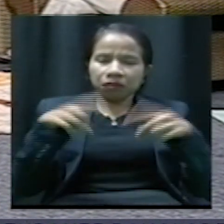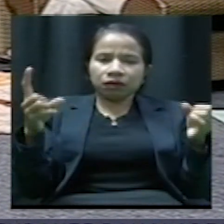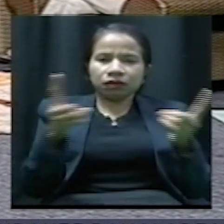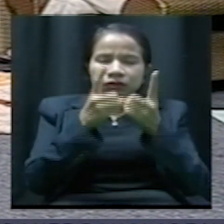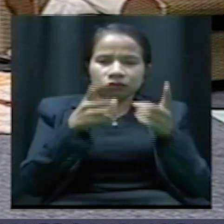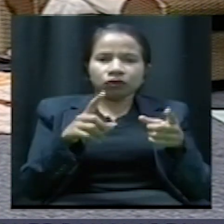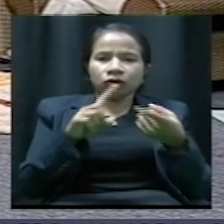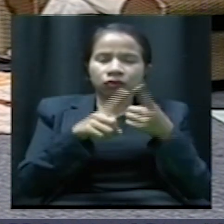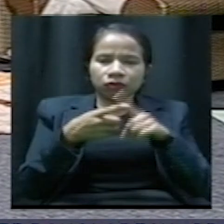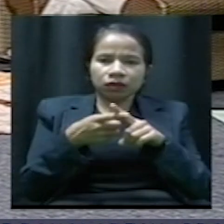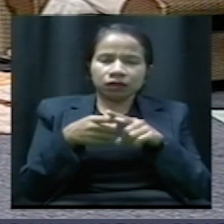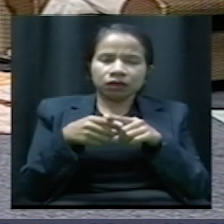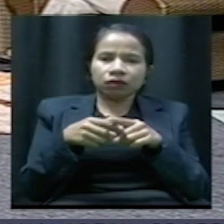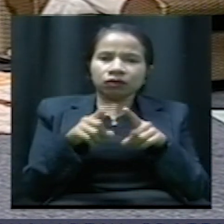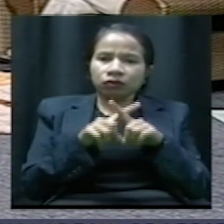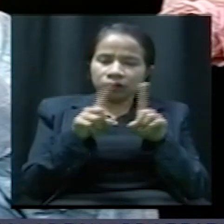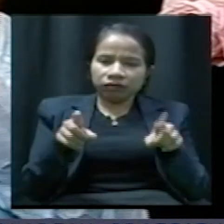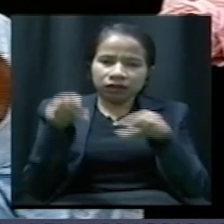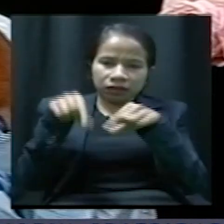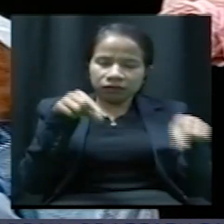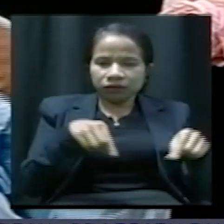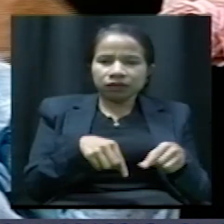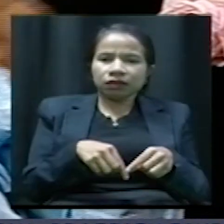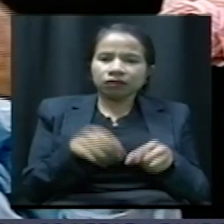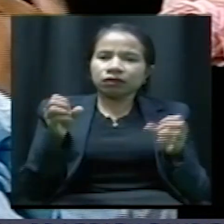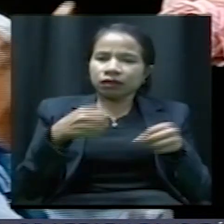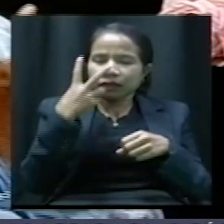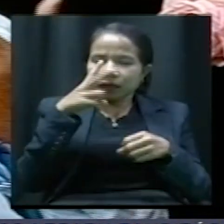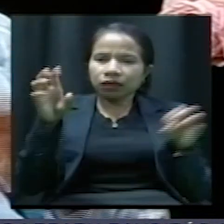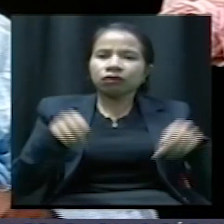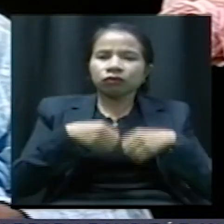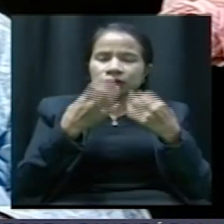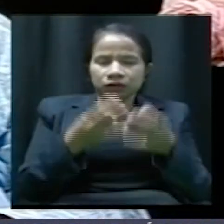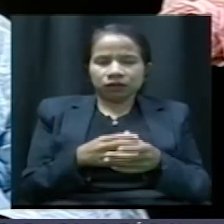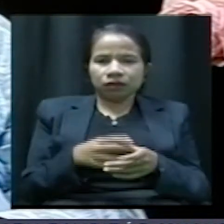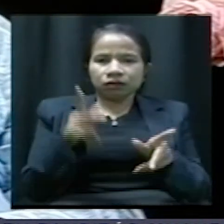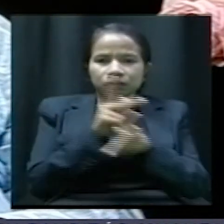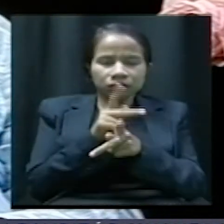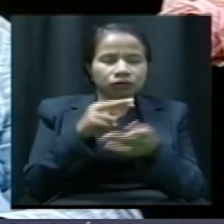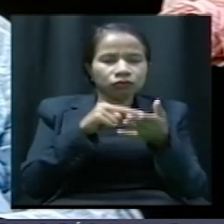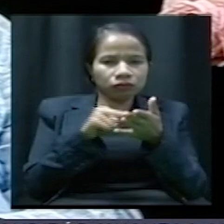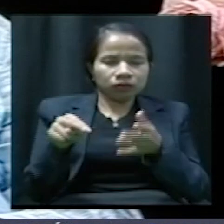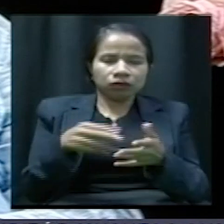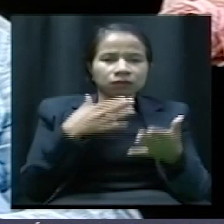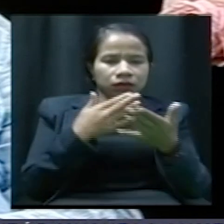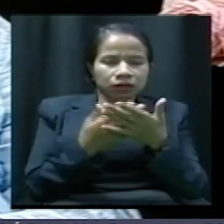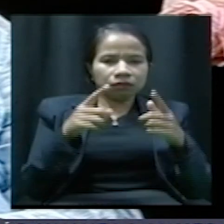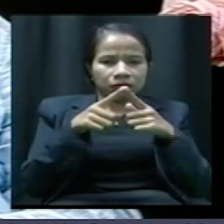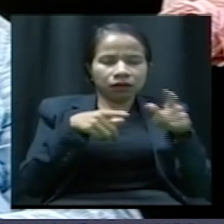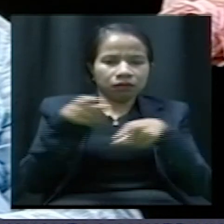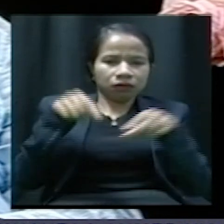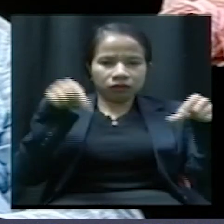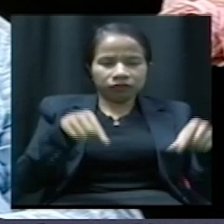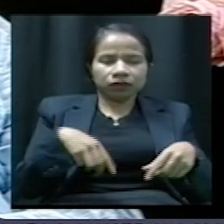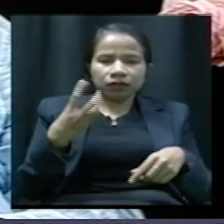sane beti na tama kategori dane ya idane me importante para tu bele hansan asegura número no próprio duni para ba